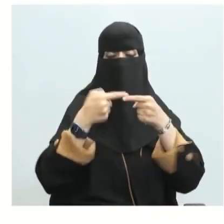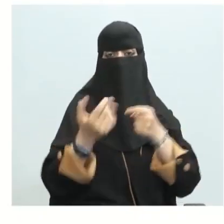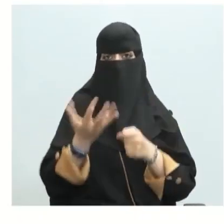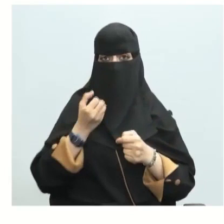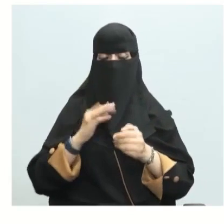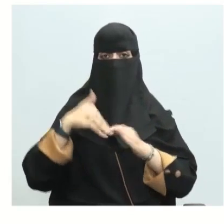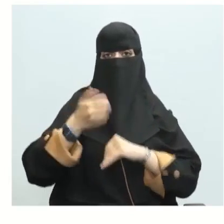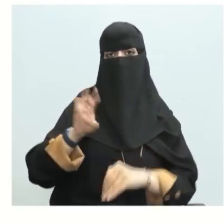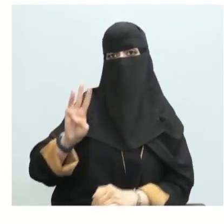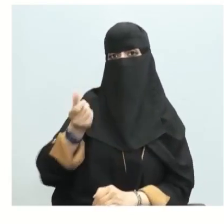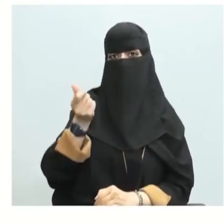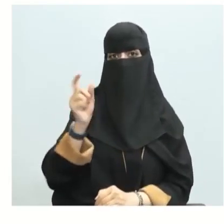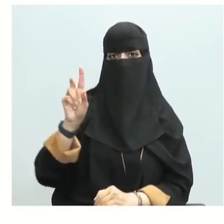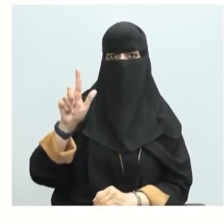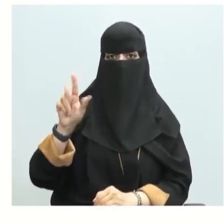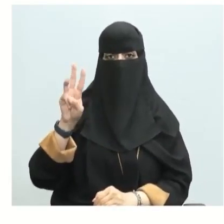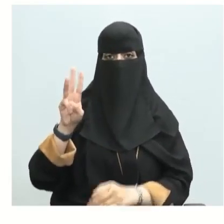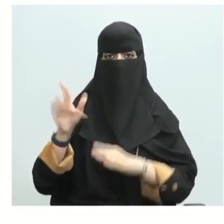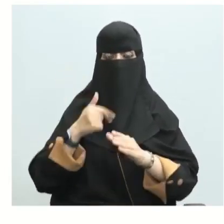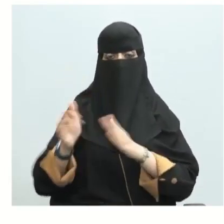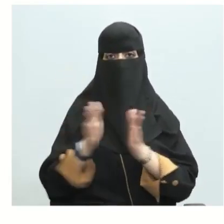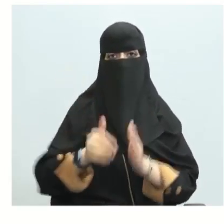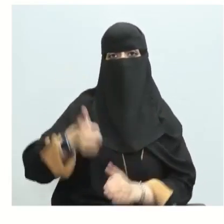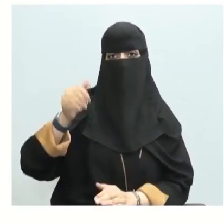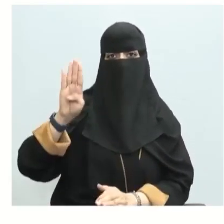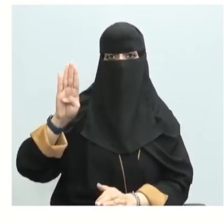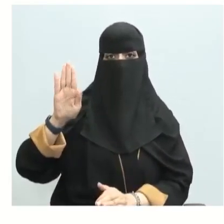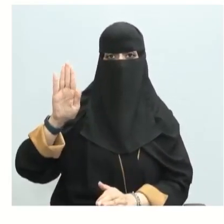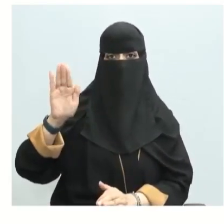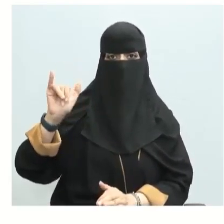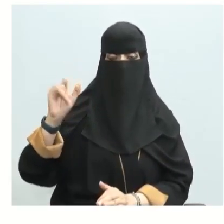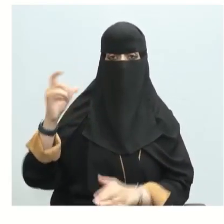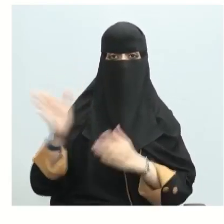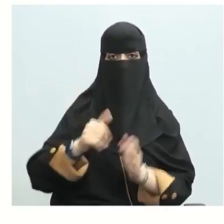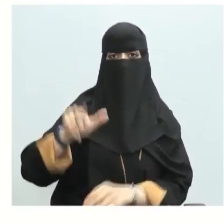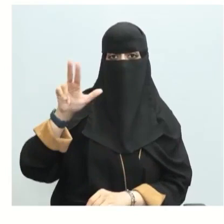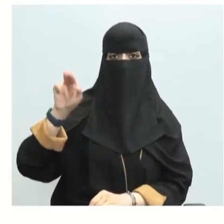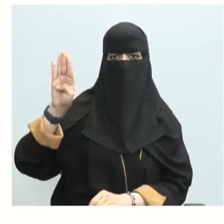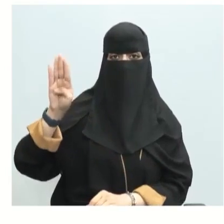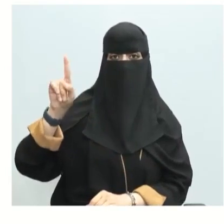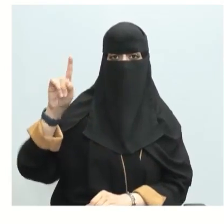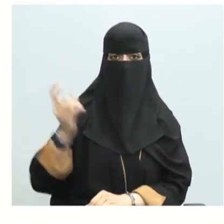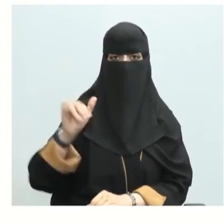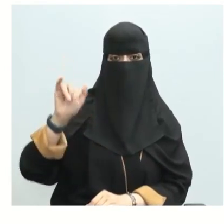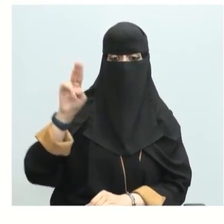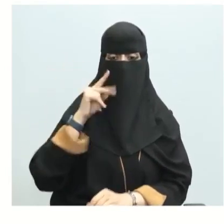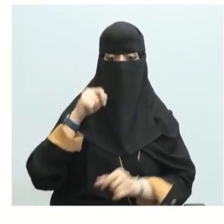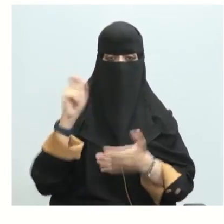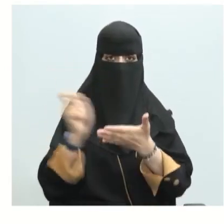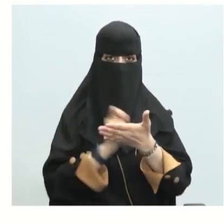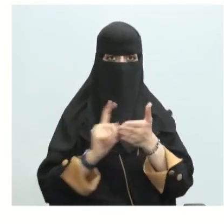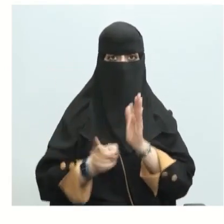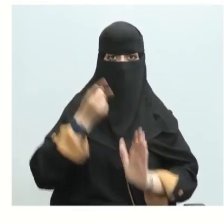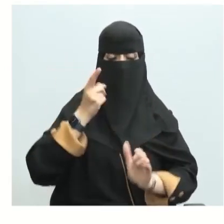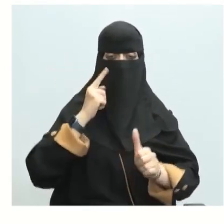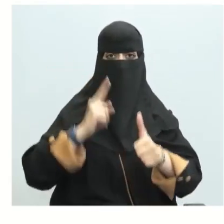ثالث اكسيد الكبريت طبعا سنكتب المعادله الاساسيه اذا الخطوه